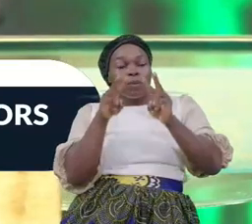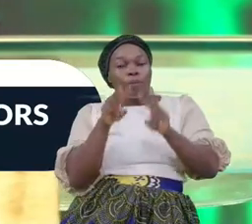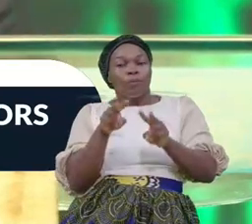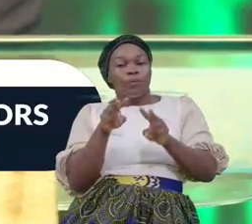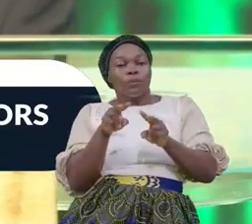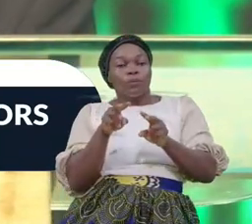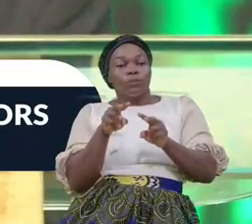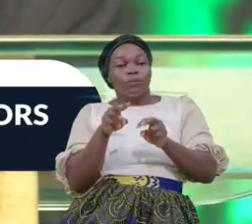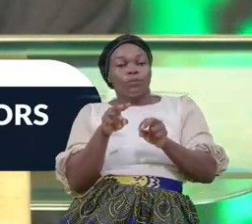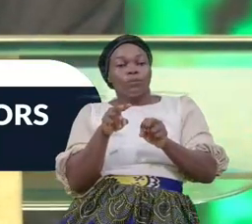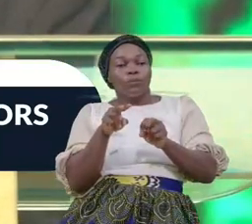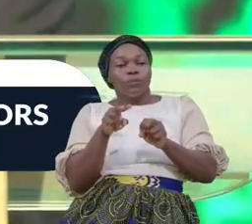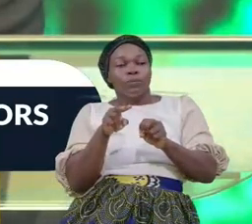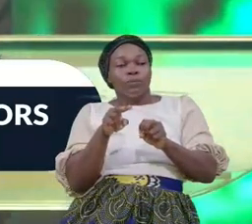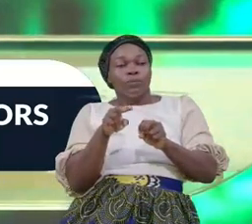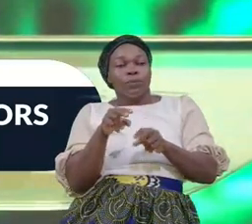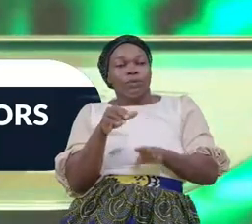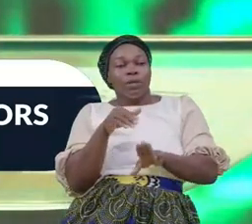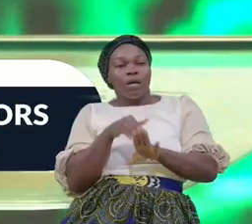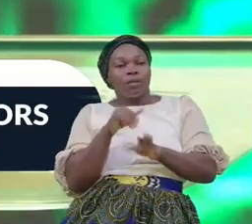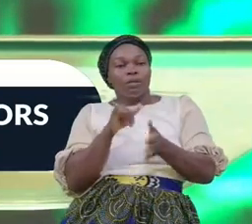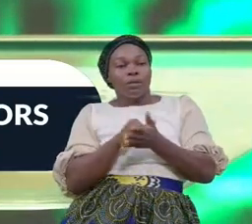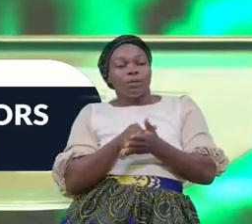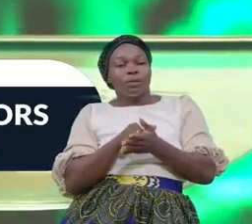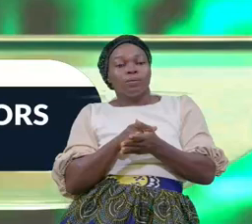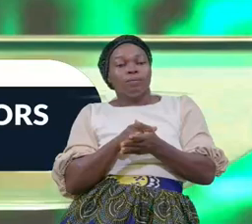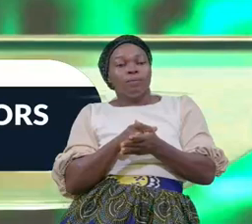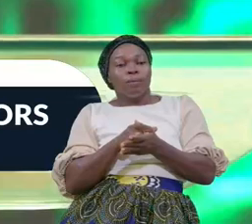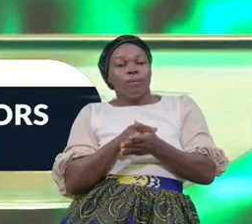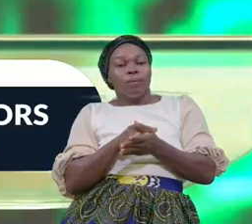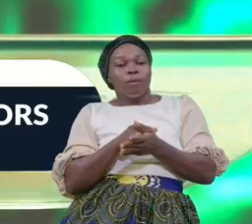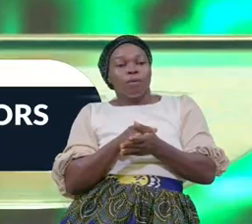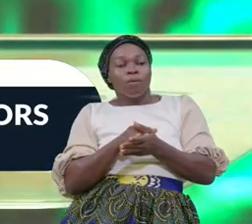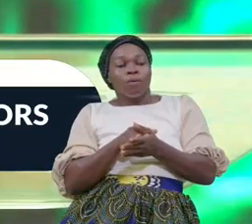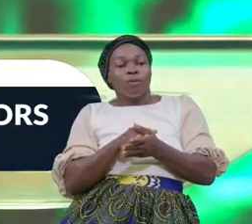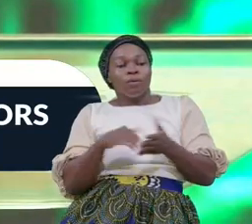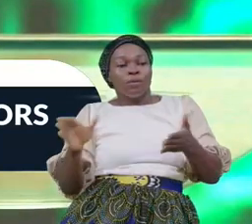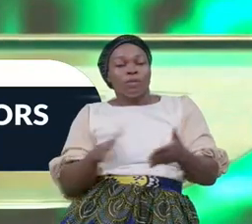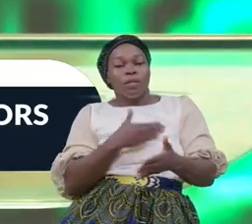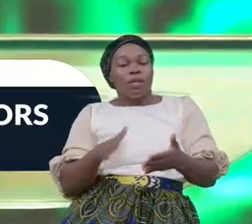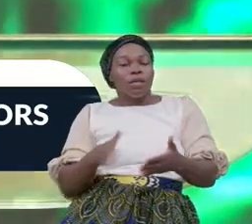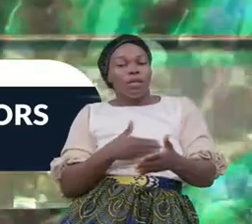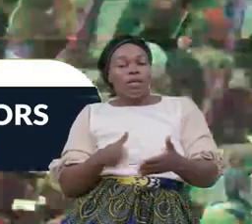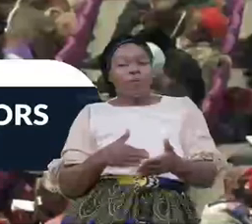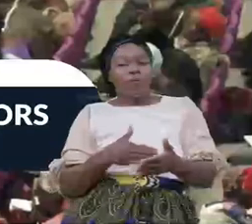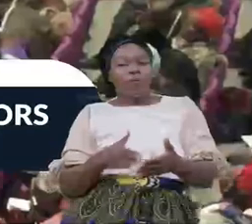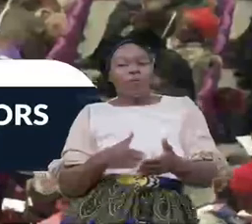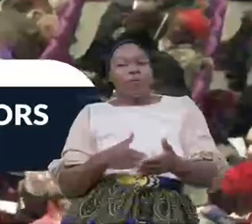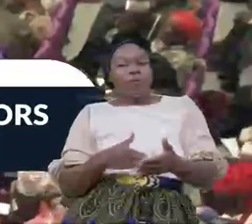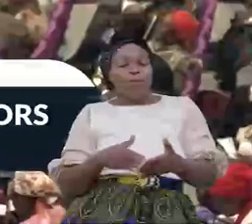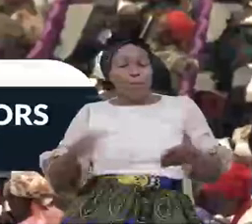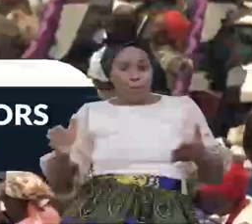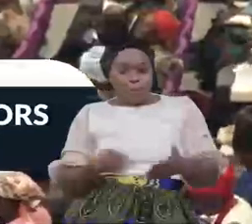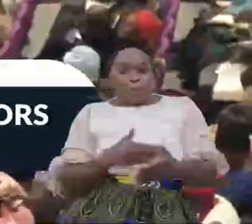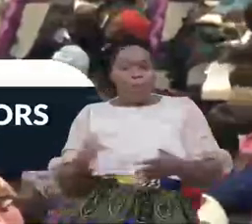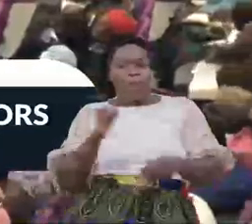Sophonie 3, 14 pousse des cris de joie, fille de Sion. Y a-t-il quelqu'un là-bas qui sache chanter ce soir? Vous saurez comment